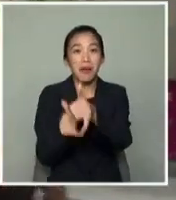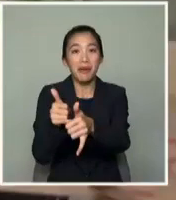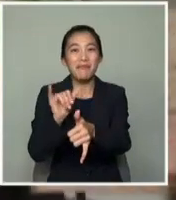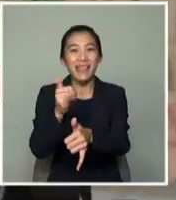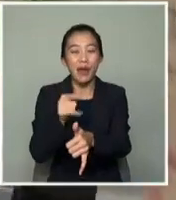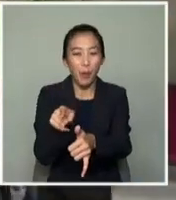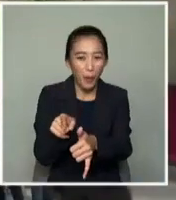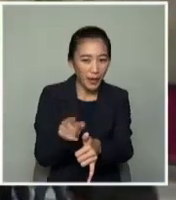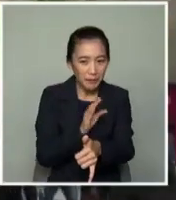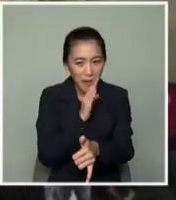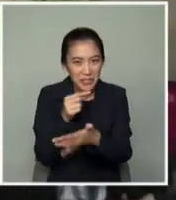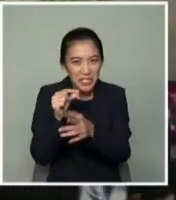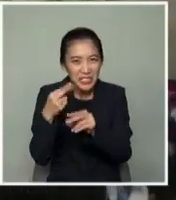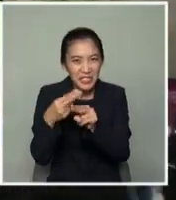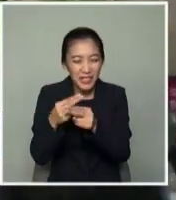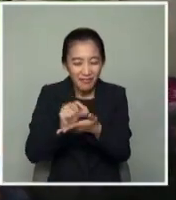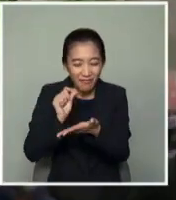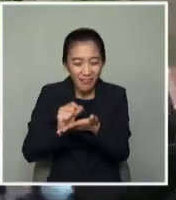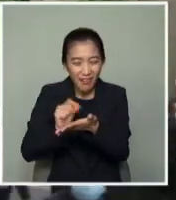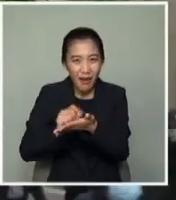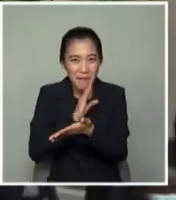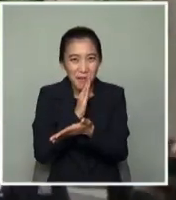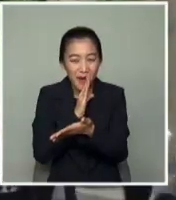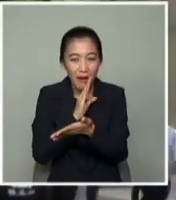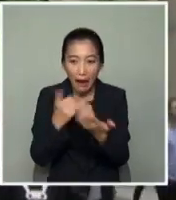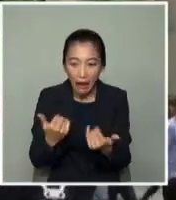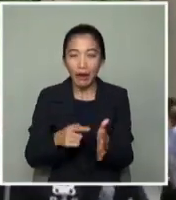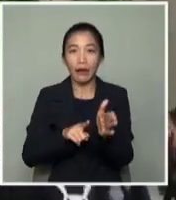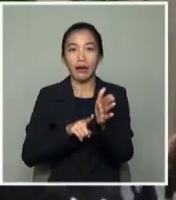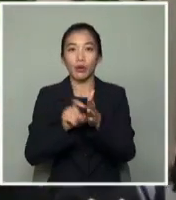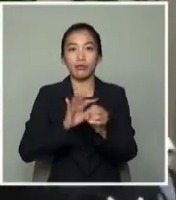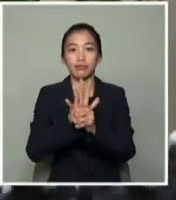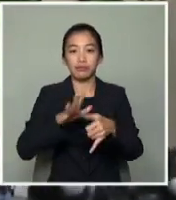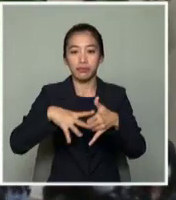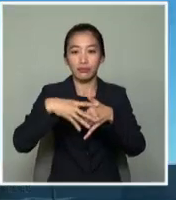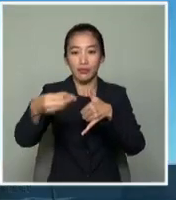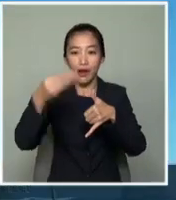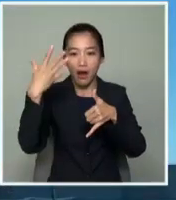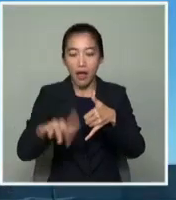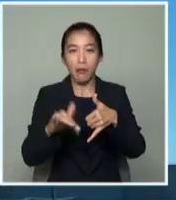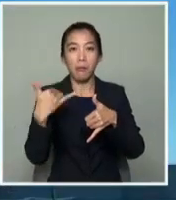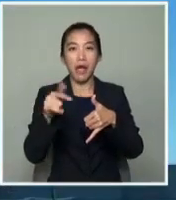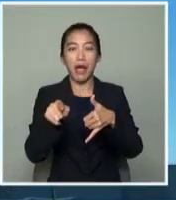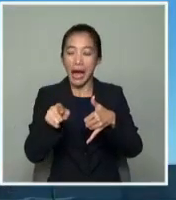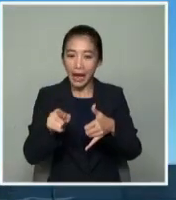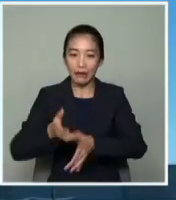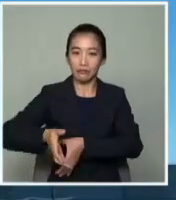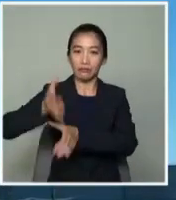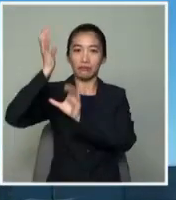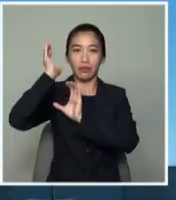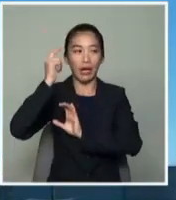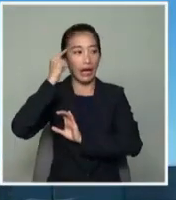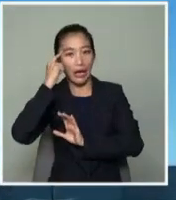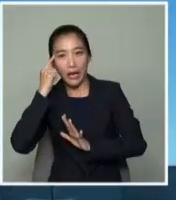อม ค่ะ เพราะฉะนั้นก็เลยยากที่จะติดตามหาตัวถ้าเกิดมีกรณีพบผู้ติดเชื้อโควิด -19 อย่างเช่นใน